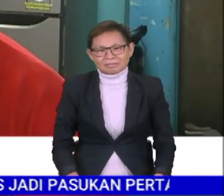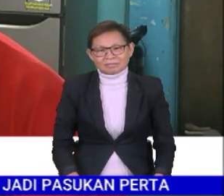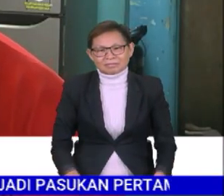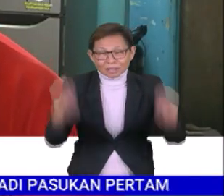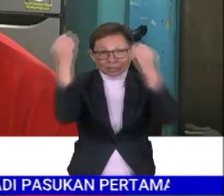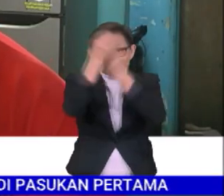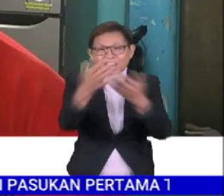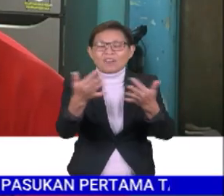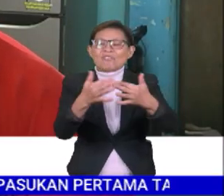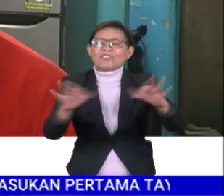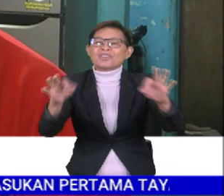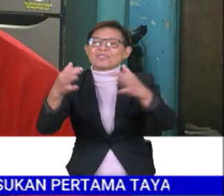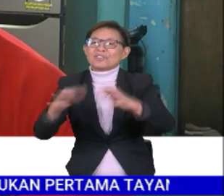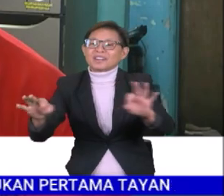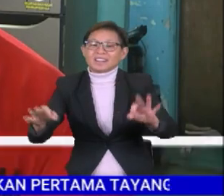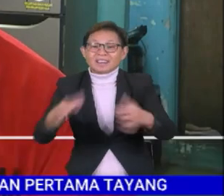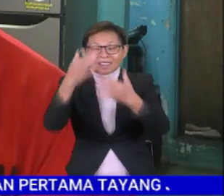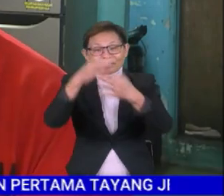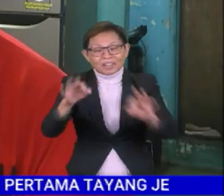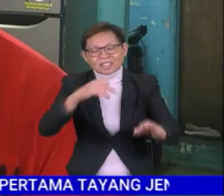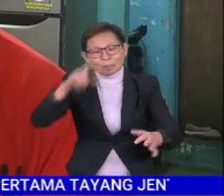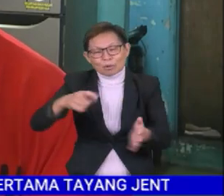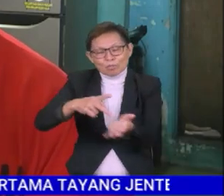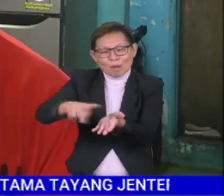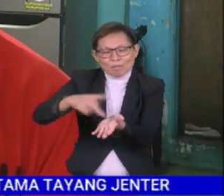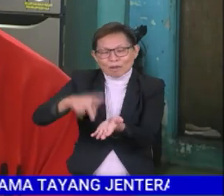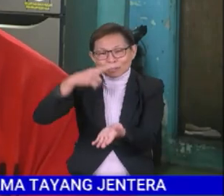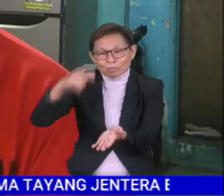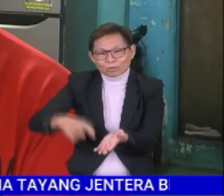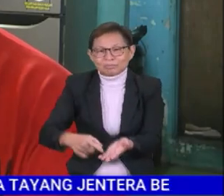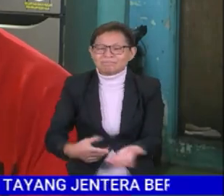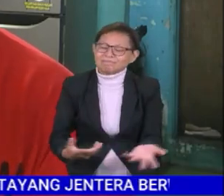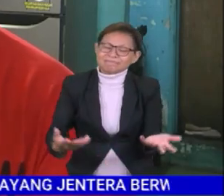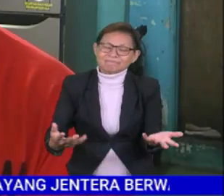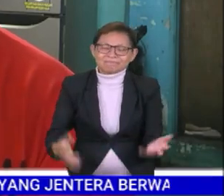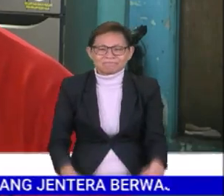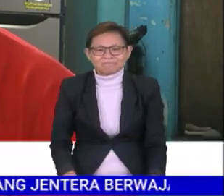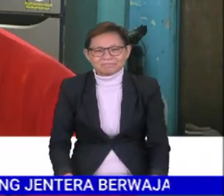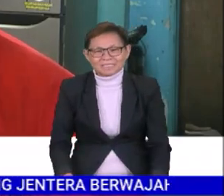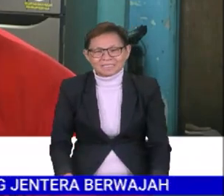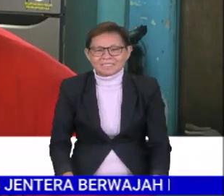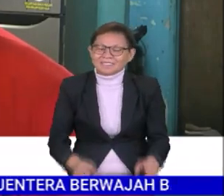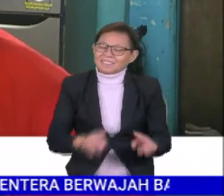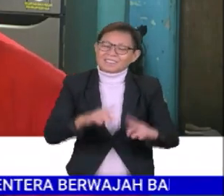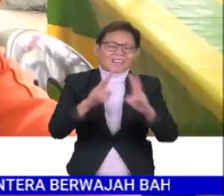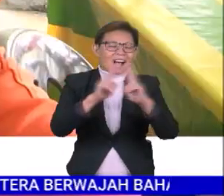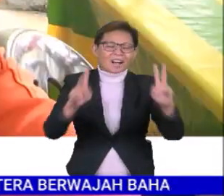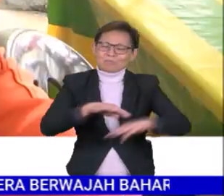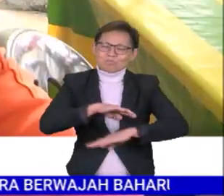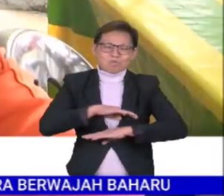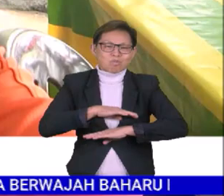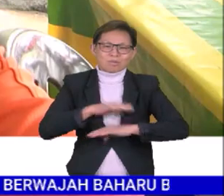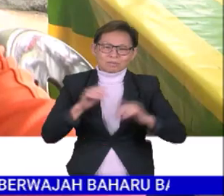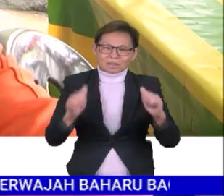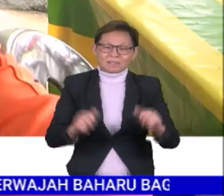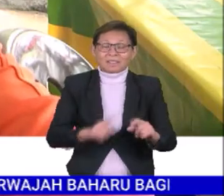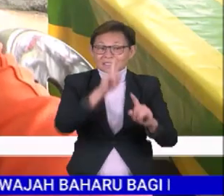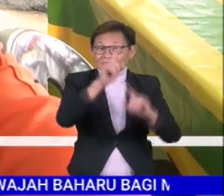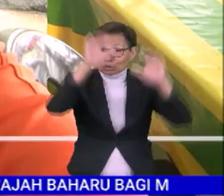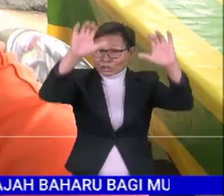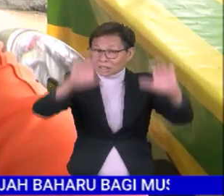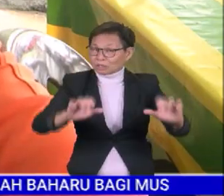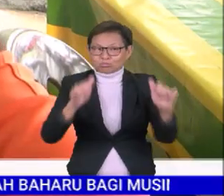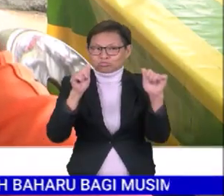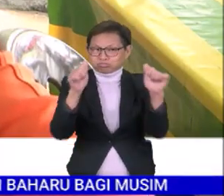siaran free macam tu lah. Siaran free kita tak bayar-bayar macam tu. Sangat berpuas hati lah. Satu pendekatan